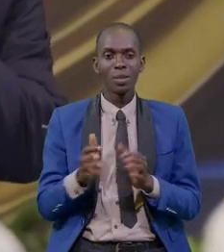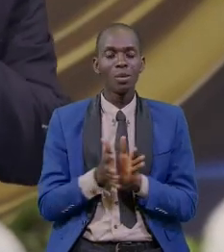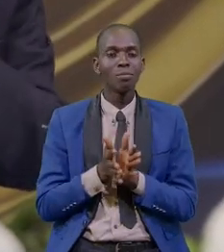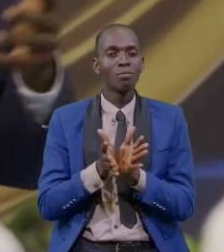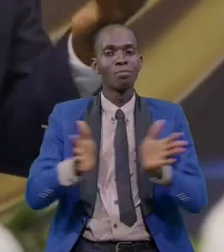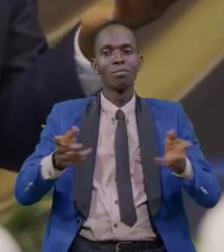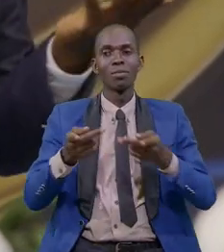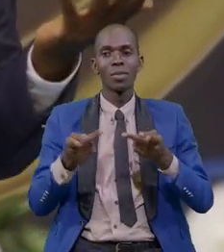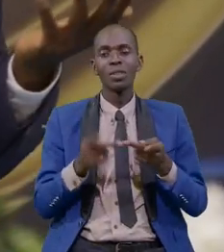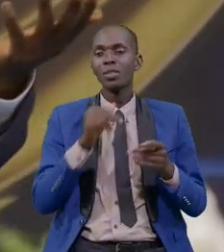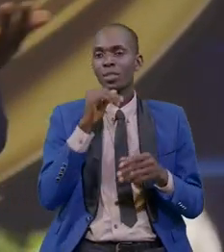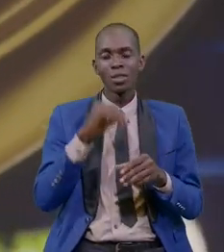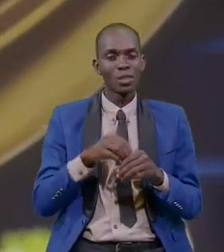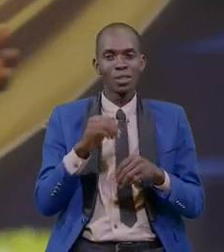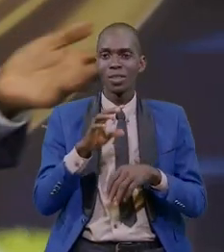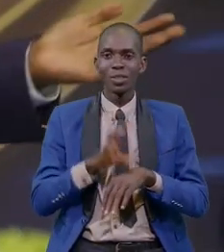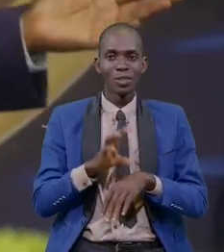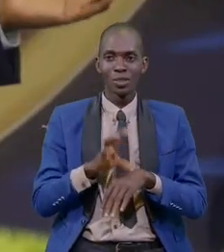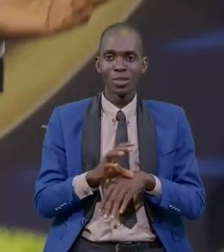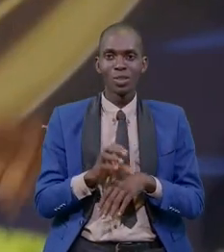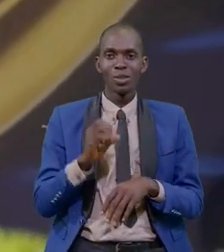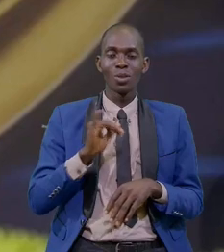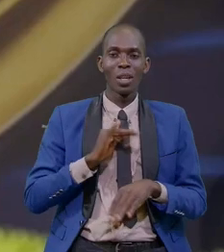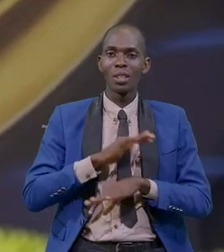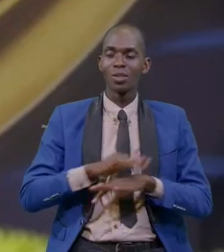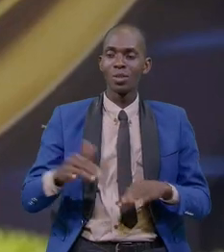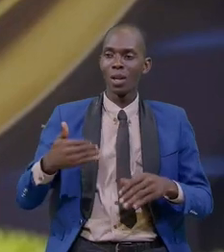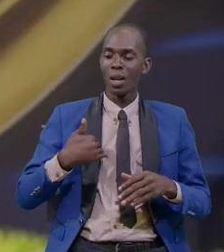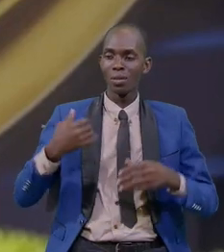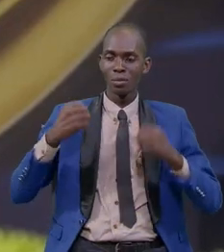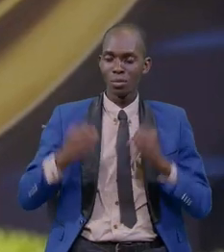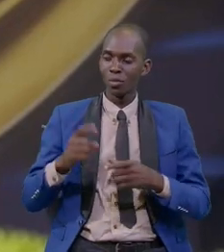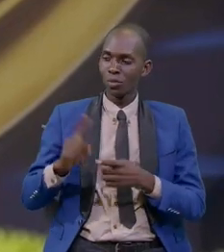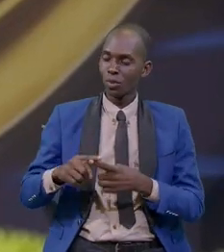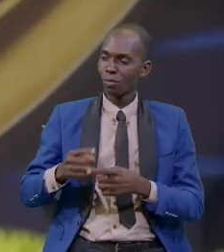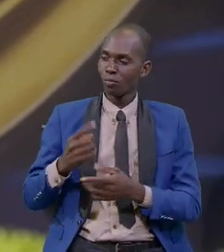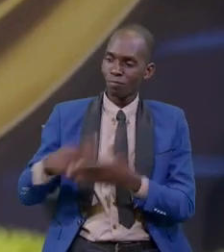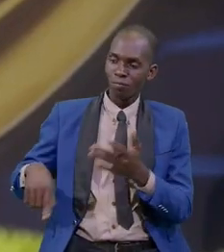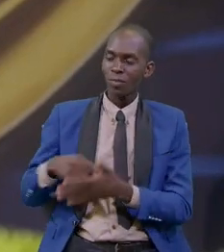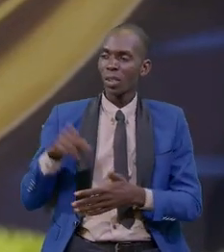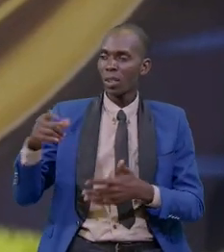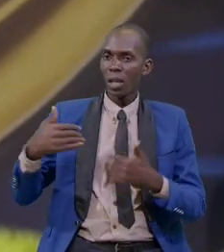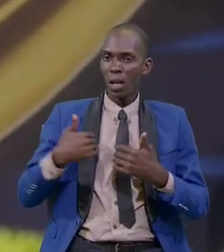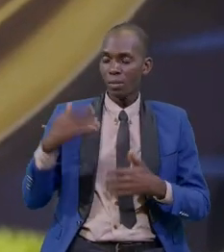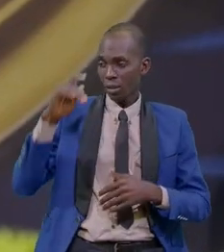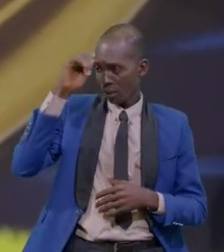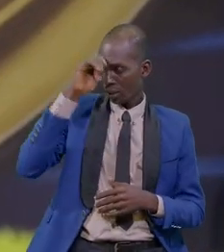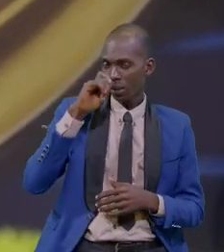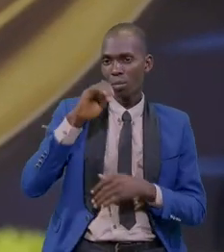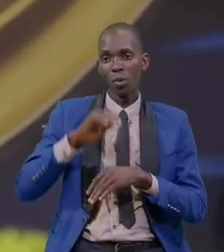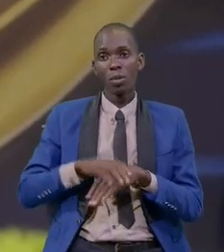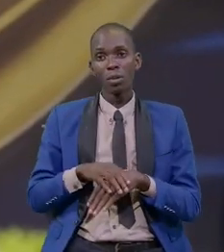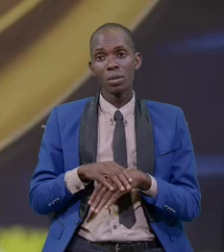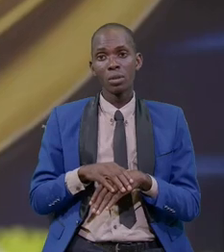dans un stade et non dans une église. Alors je ne peux pas le défier pour lui dire, enlève ton chapeau. Il doit apporter son chapeau. Parce